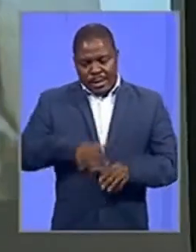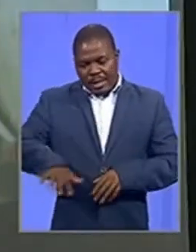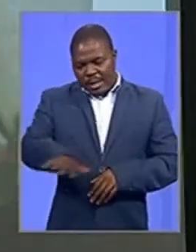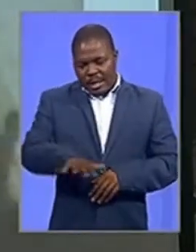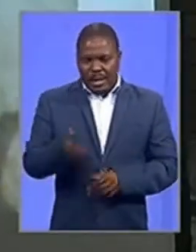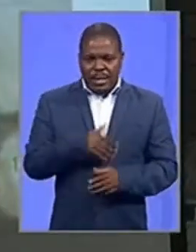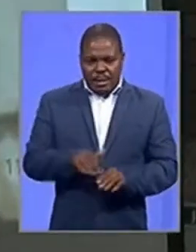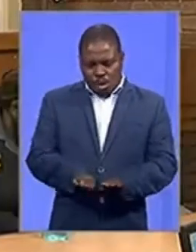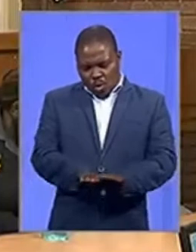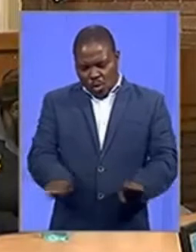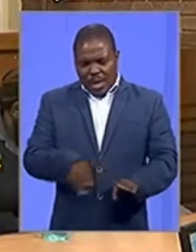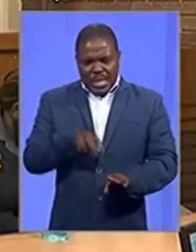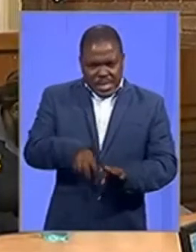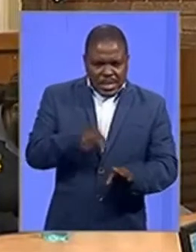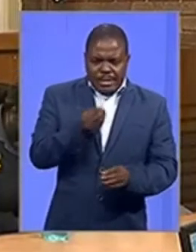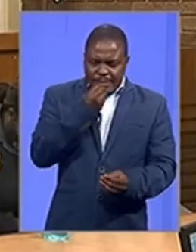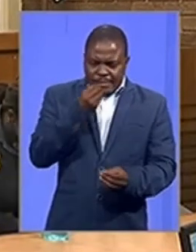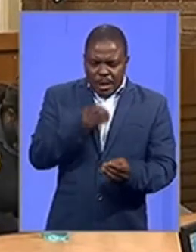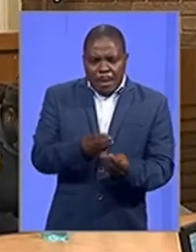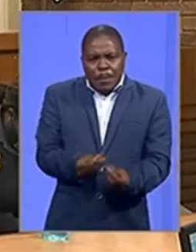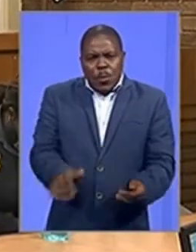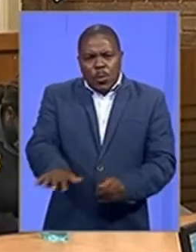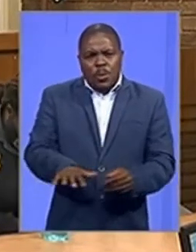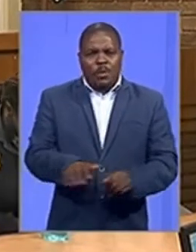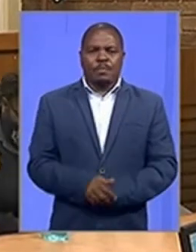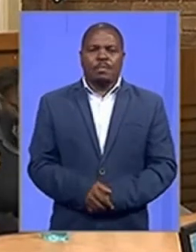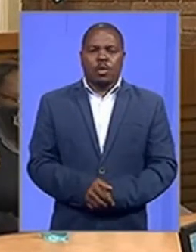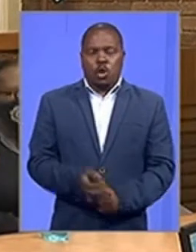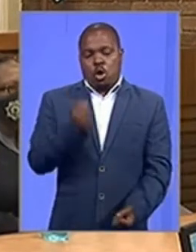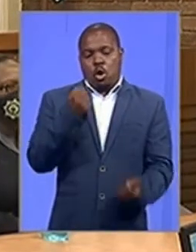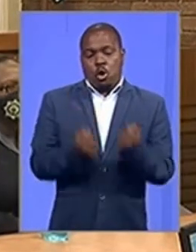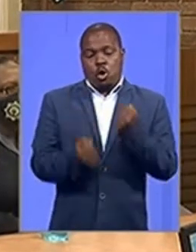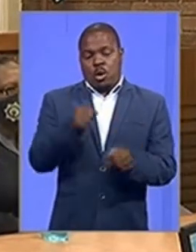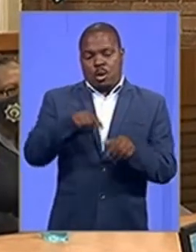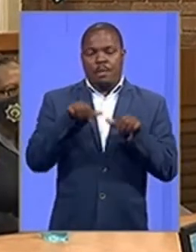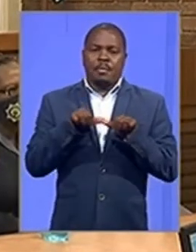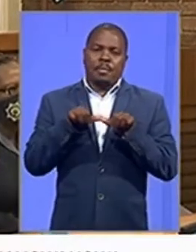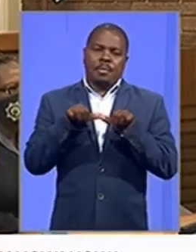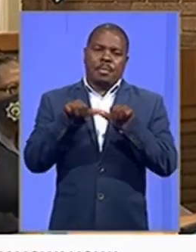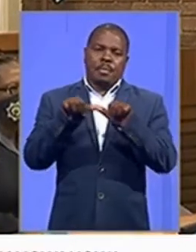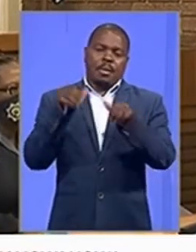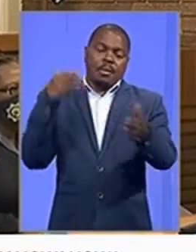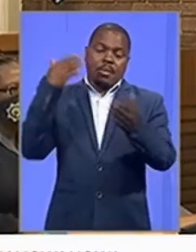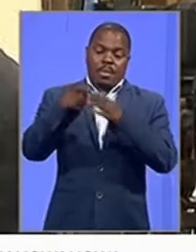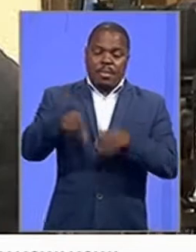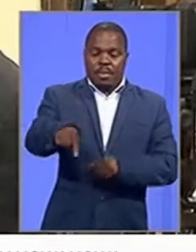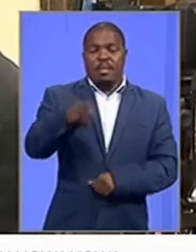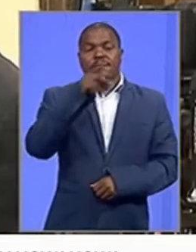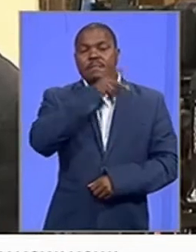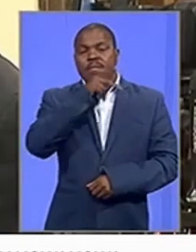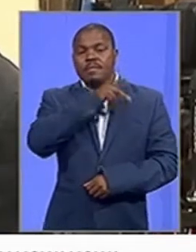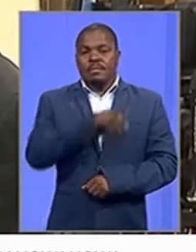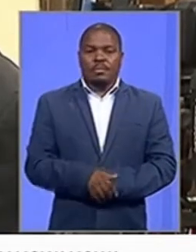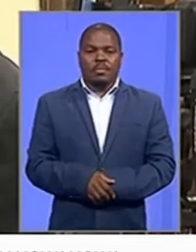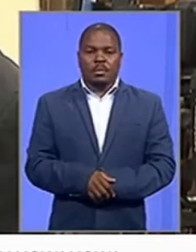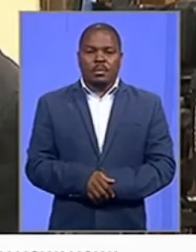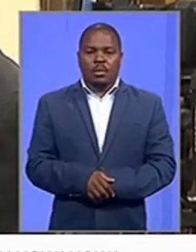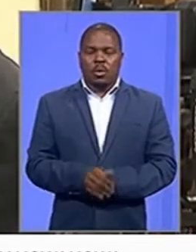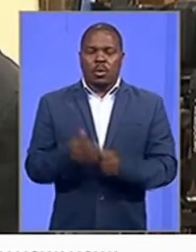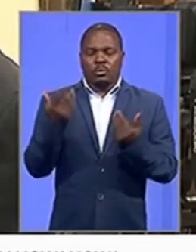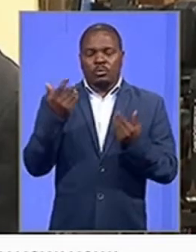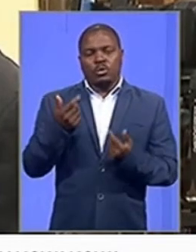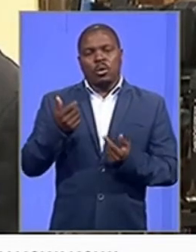concrete. Go solofetswe fa tsheko eno e tla tswelela go fitlha ka la botlhano. Advocate Darlene